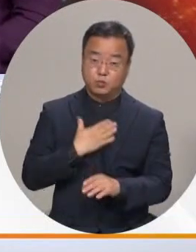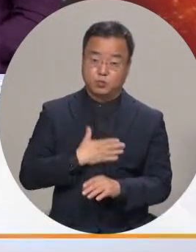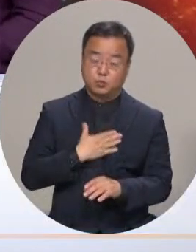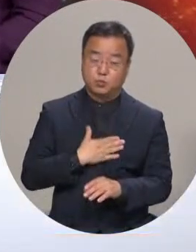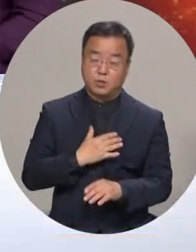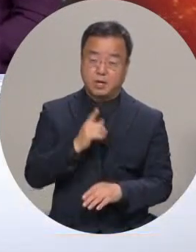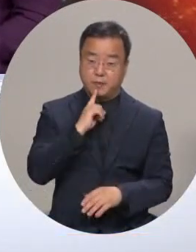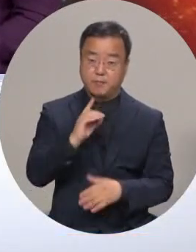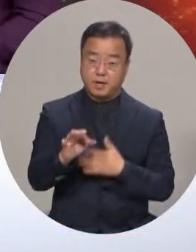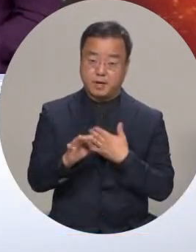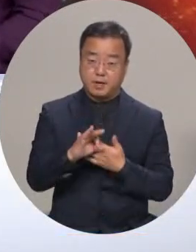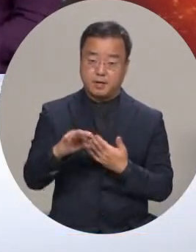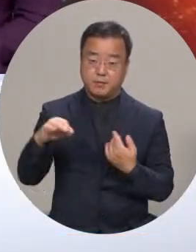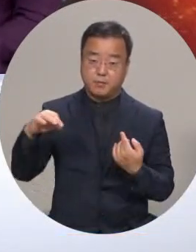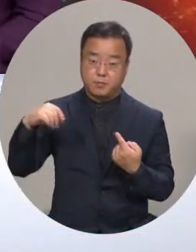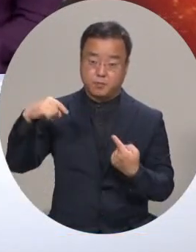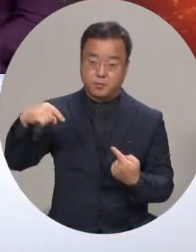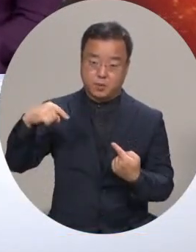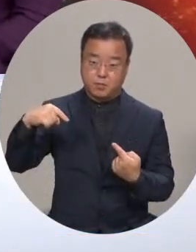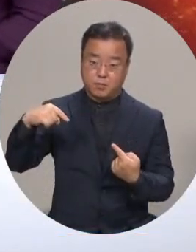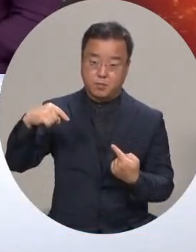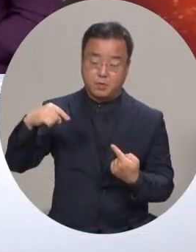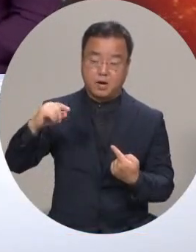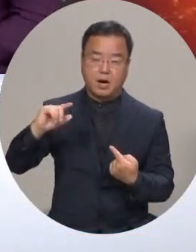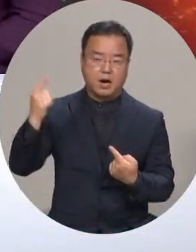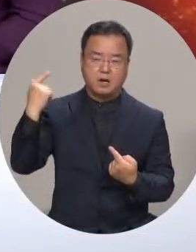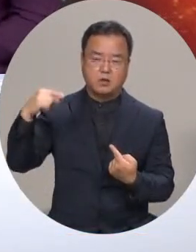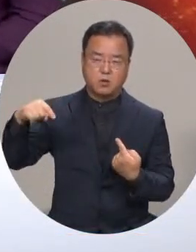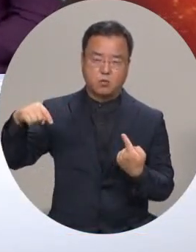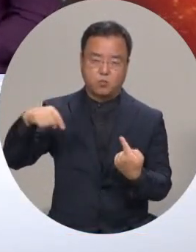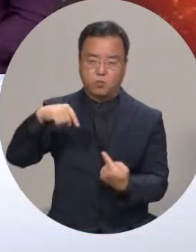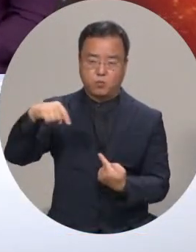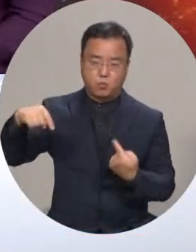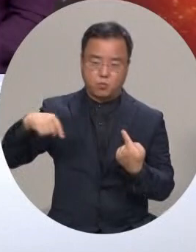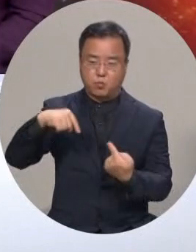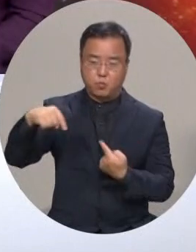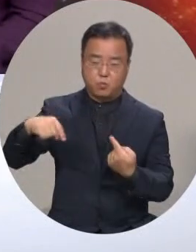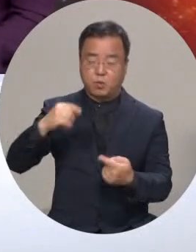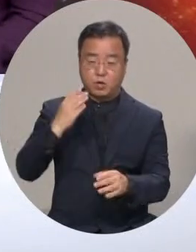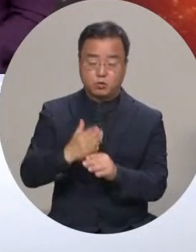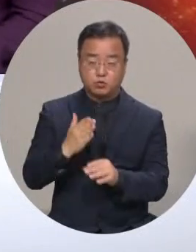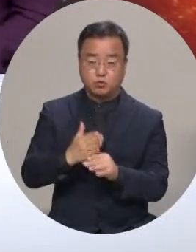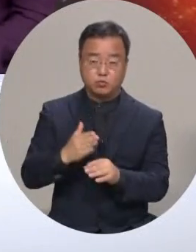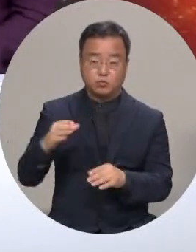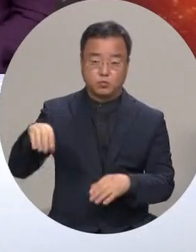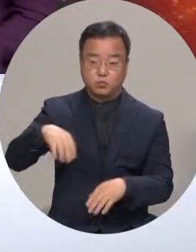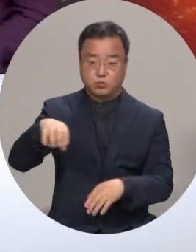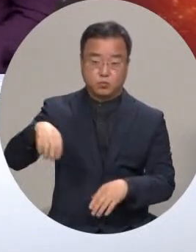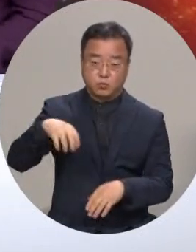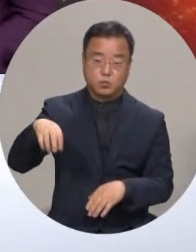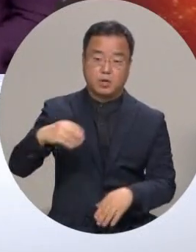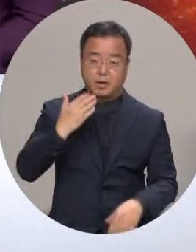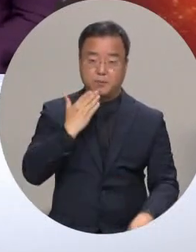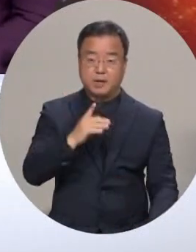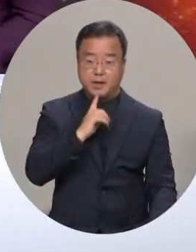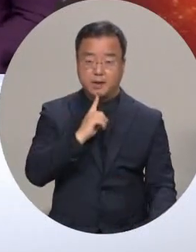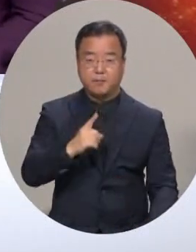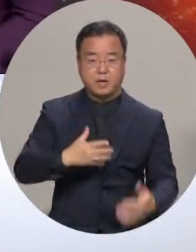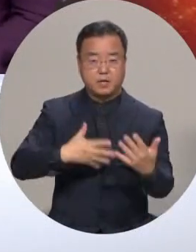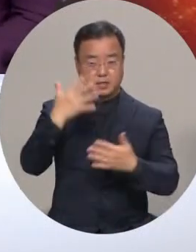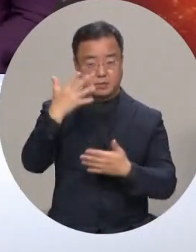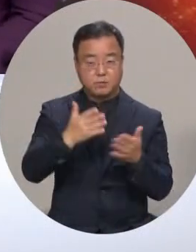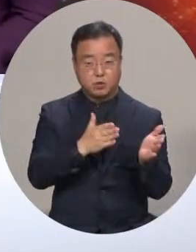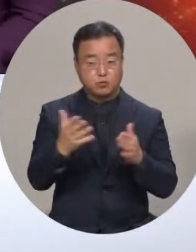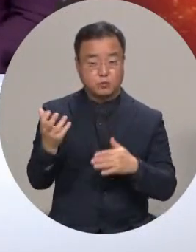말은 즉 멈춰 있는 것이 아니라 회전하고 있기 때문에이 제트가 흔들리는게 가능하다는 의미가 되겠네요 영상을 준비해